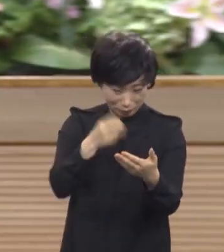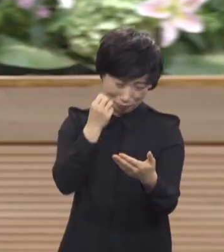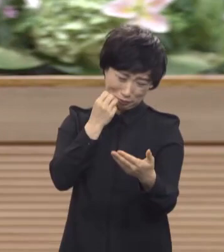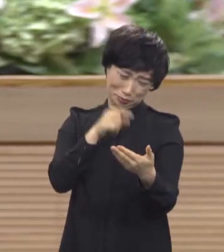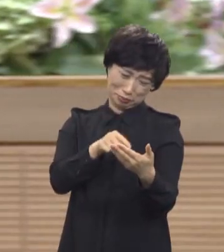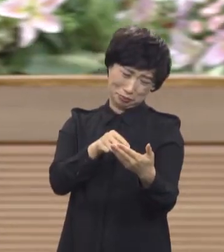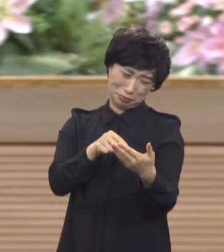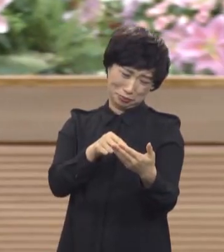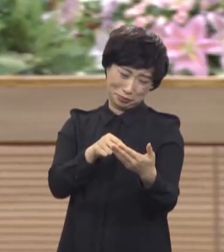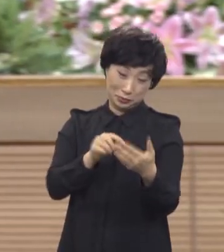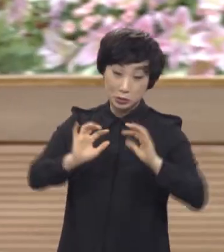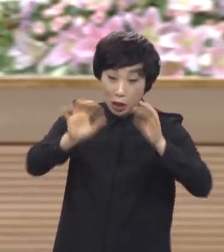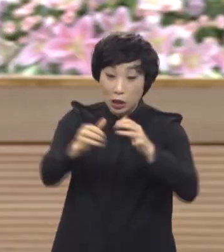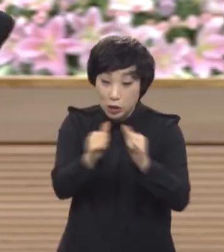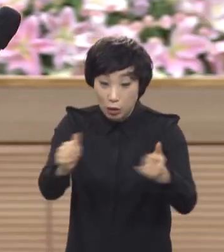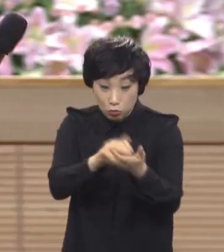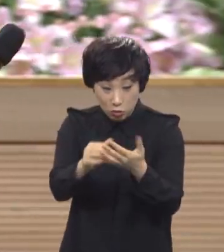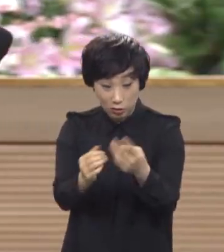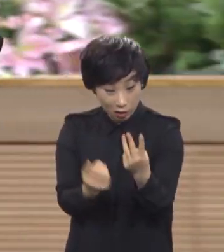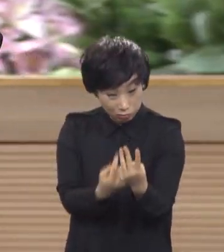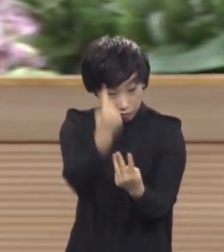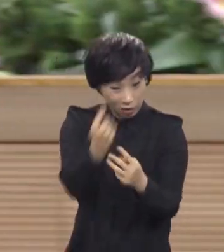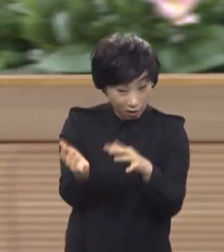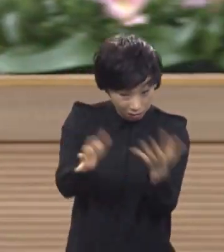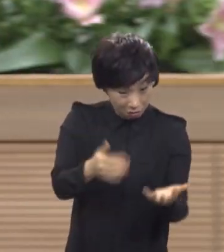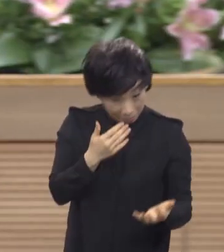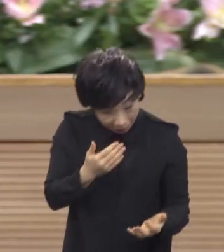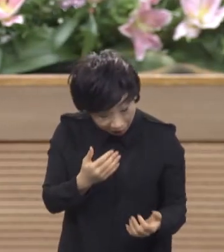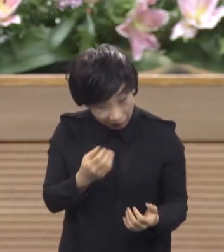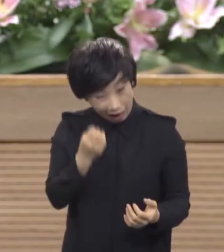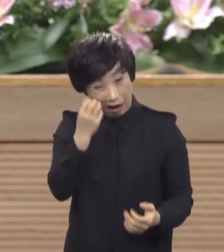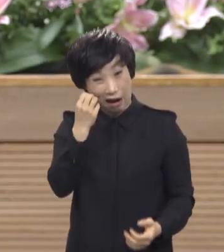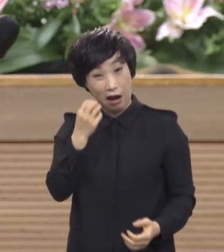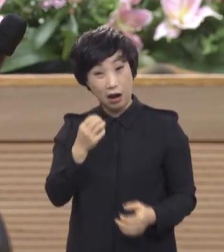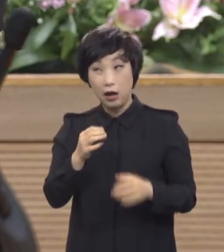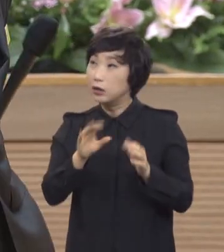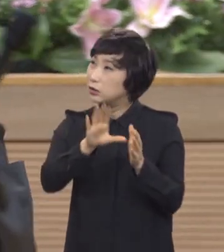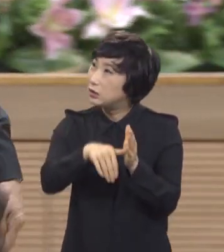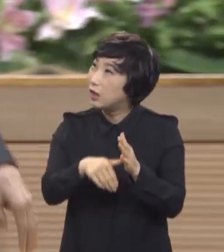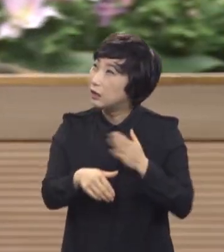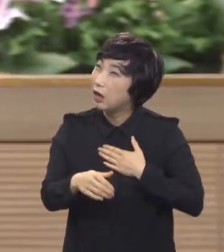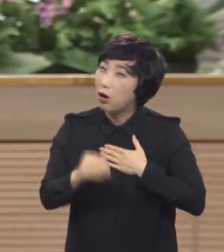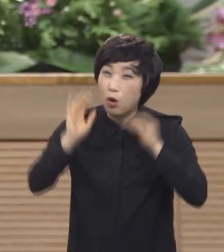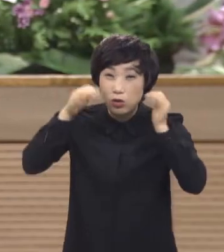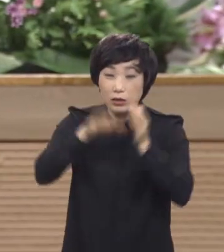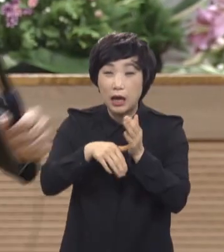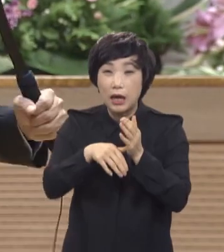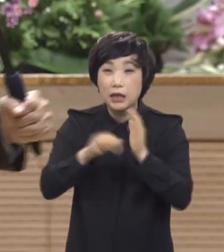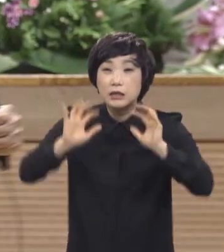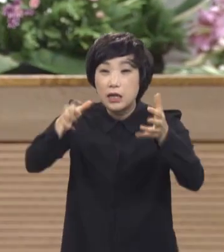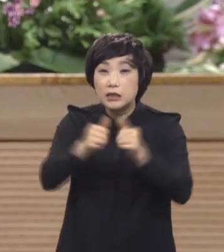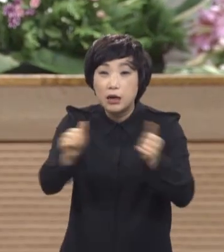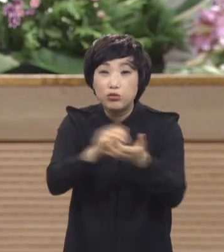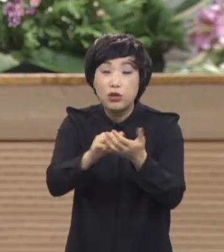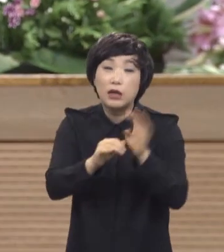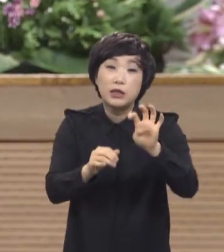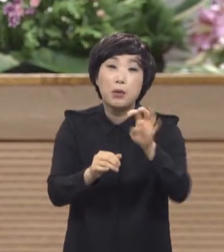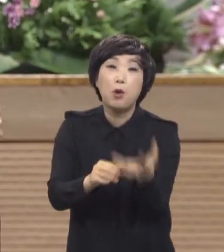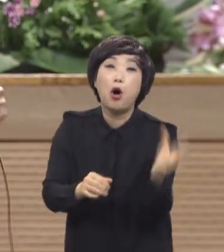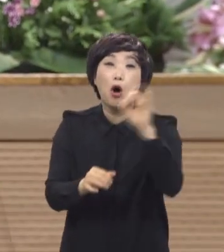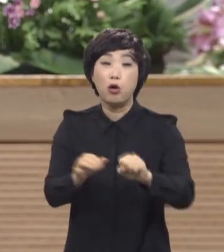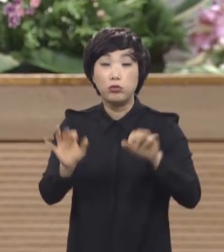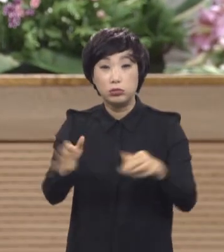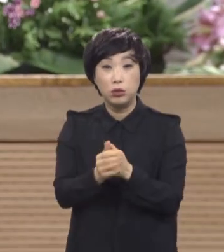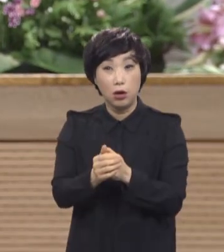어떻게 해서 전 세계 인구가 전 세계 인구가 40억이었었는데 40억이 어떻게 3분의 1이 죽고